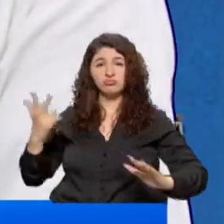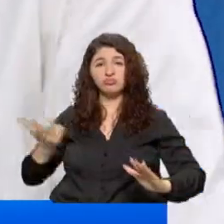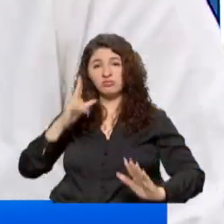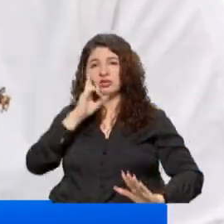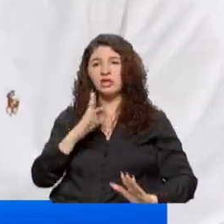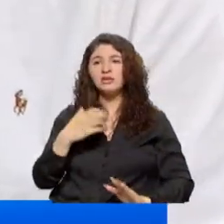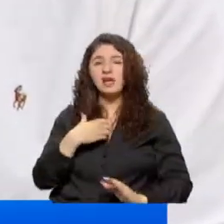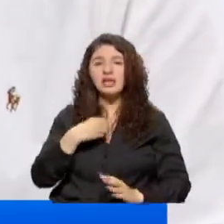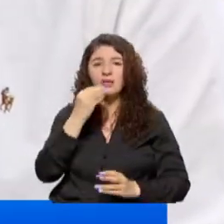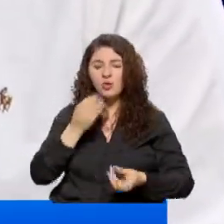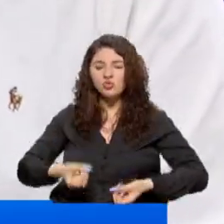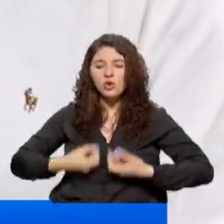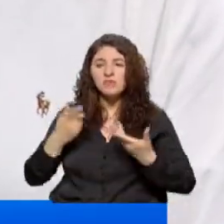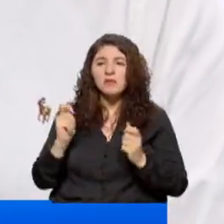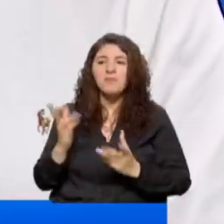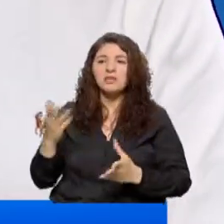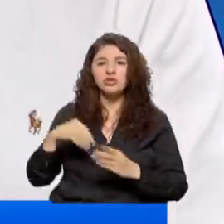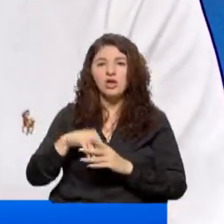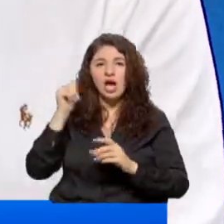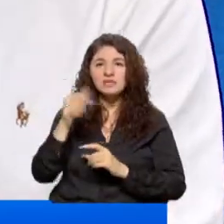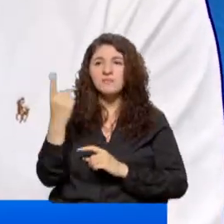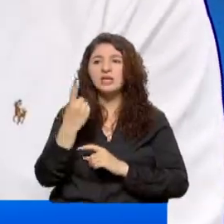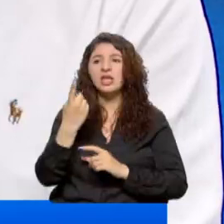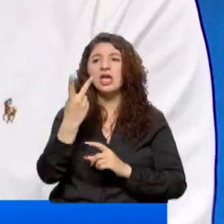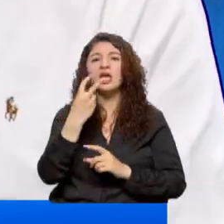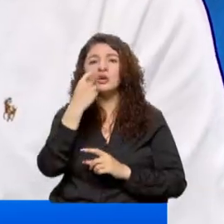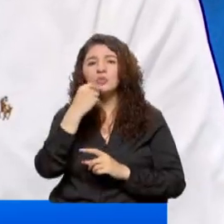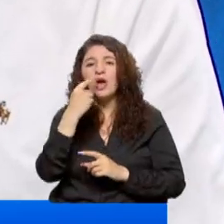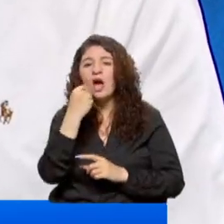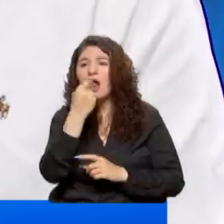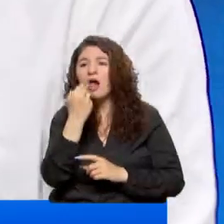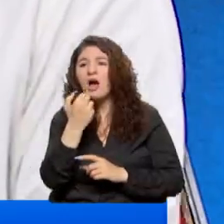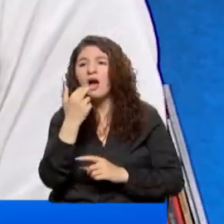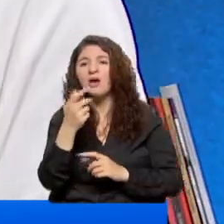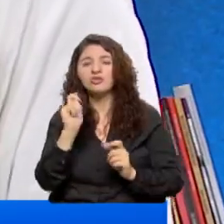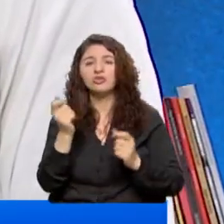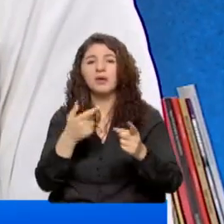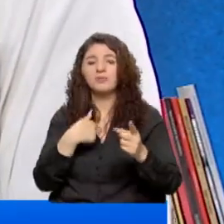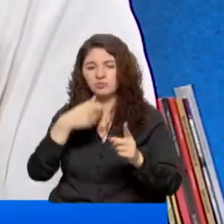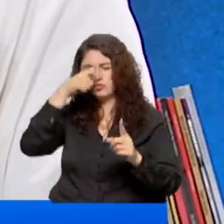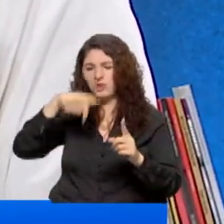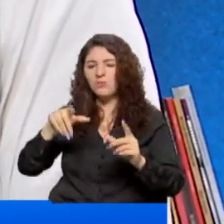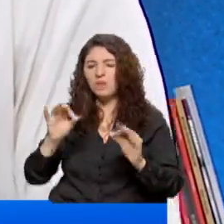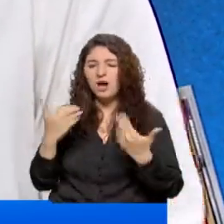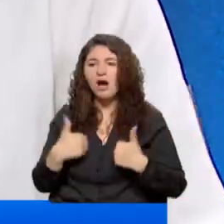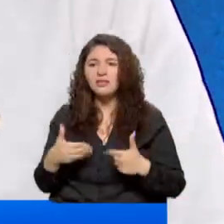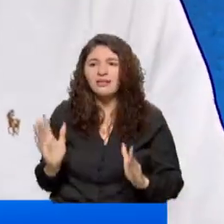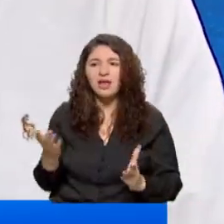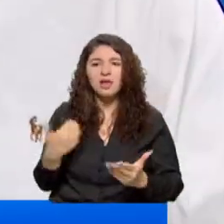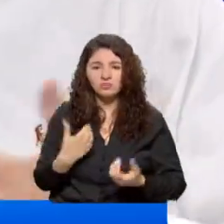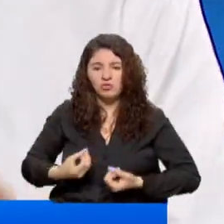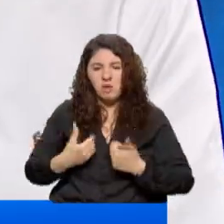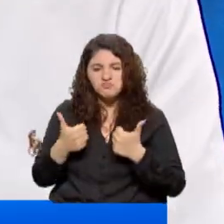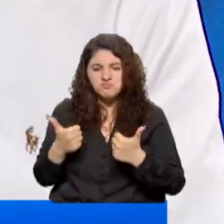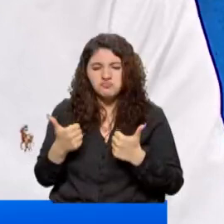yüksek kendi gıdaların üretmedikleri için her zaman birilerinin iki dudağının arasına girmek zorundalar bizim ülkemiz böyle bir durum da değil yani